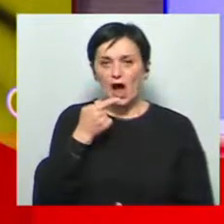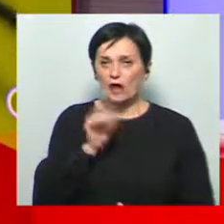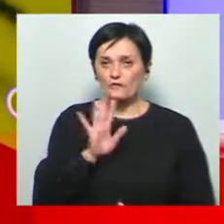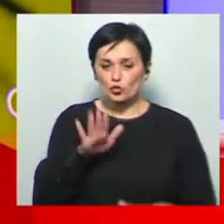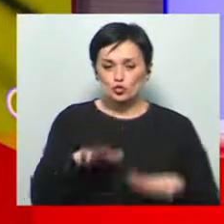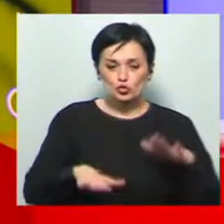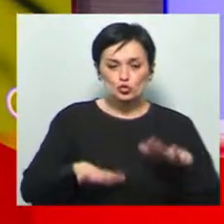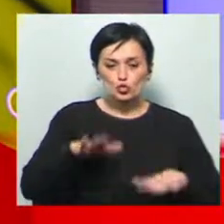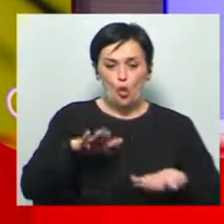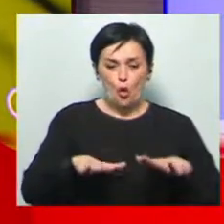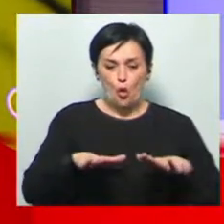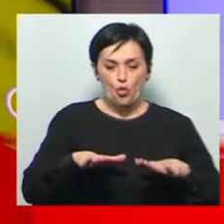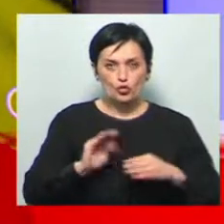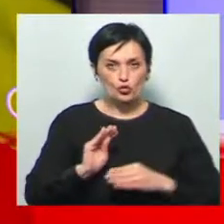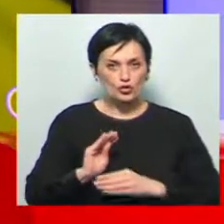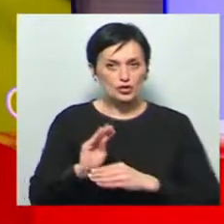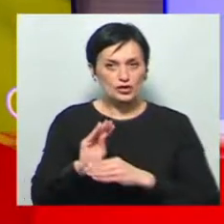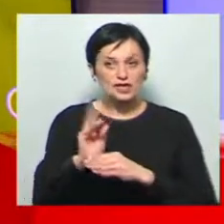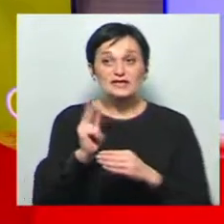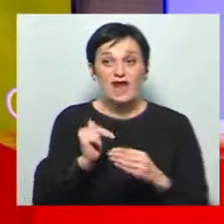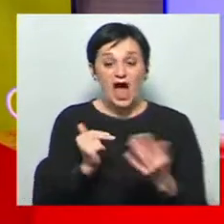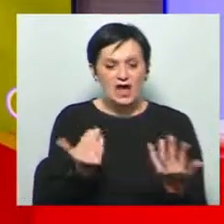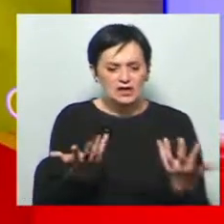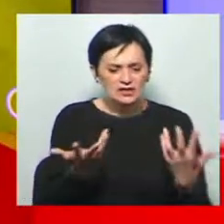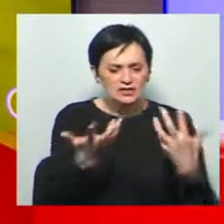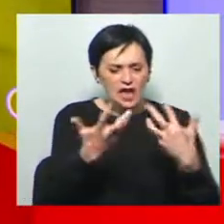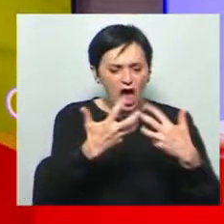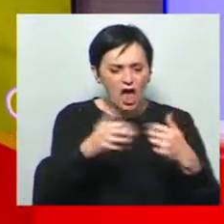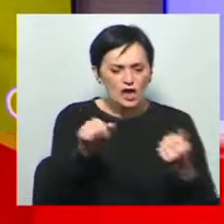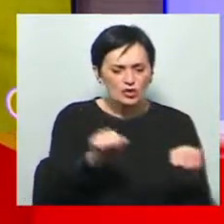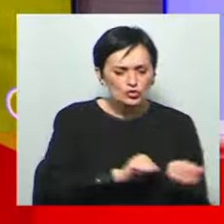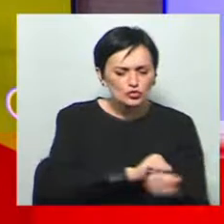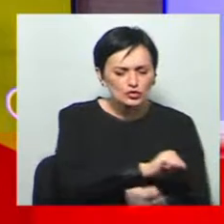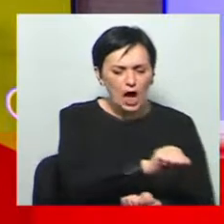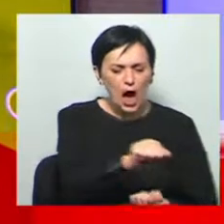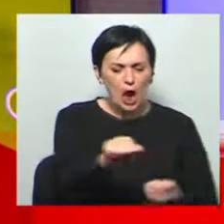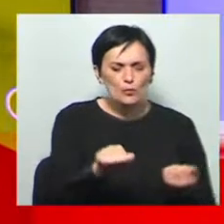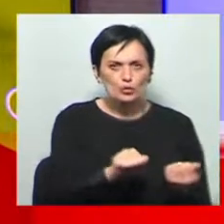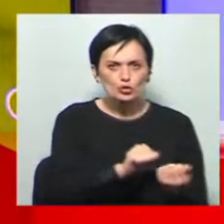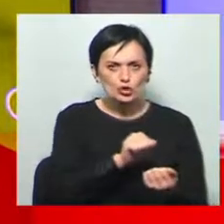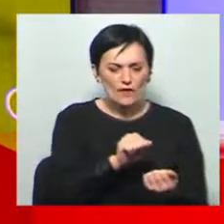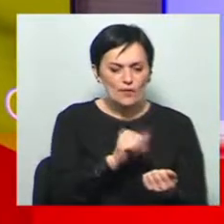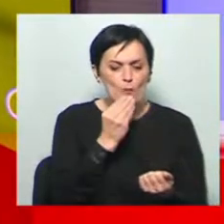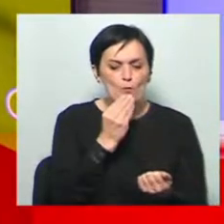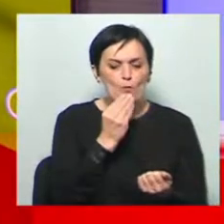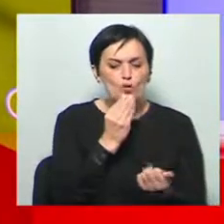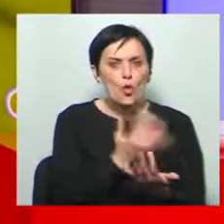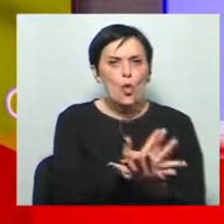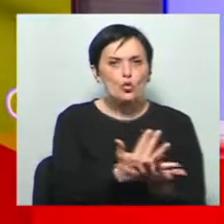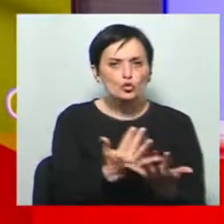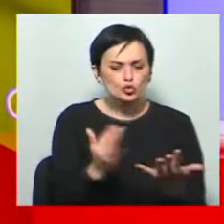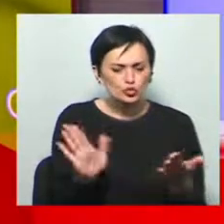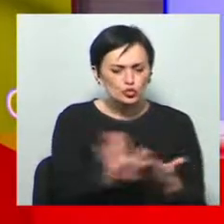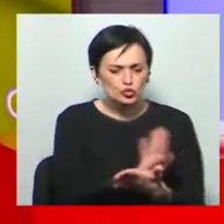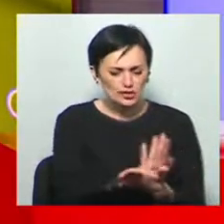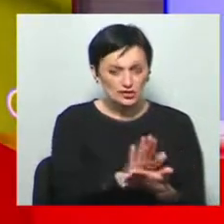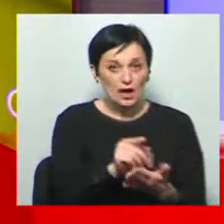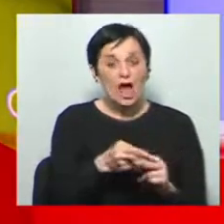წონაზე და ტექნოლოგიურად დამუშავებულ პროცესირებულ პროდუქტებზე. ეს არის